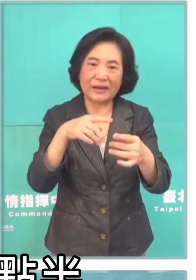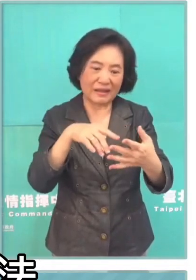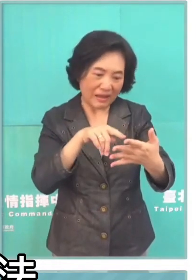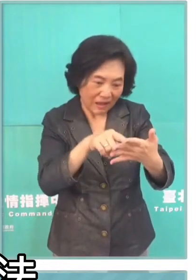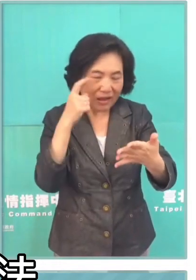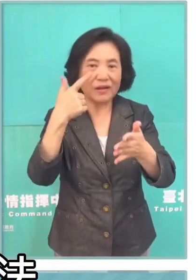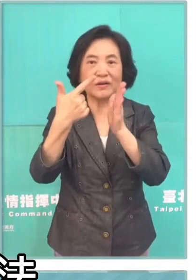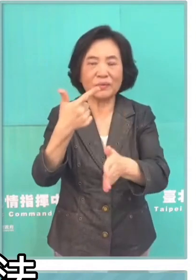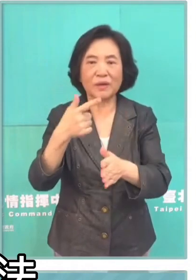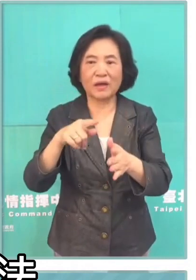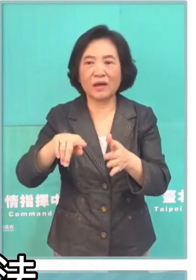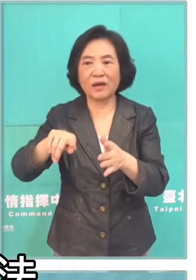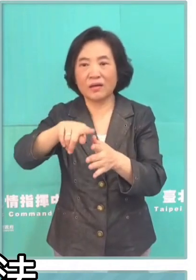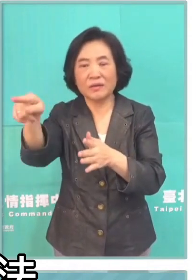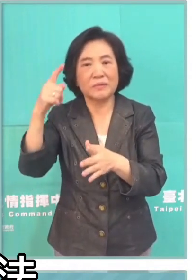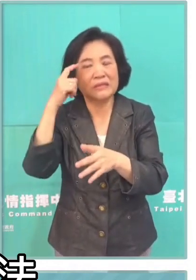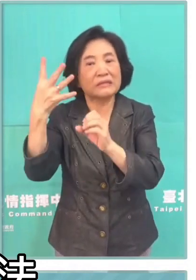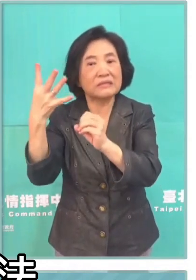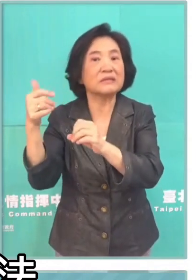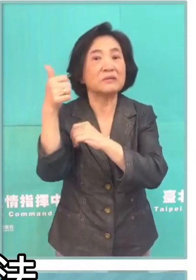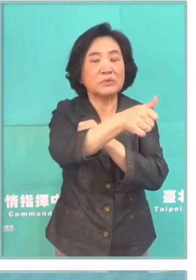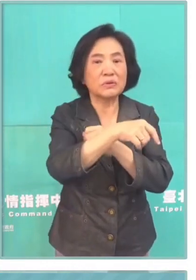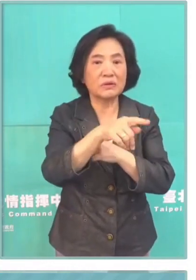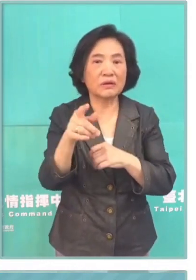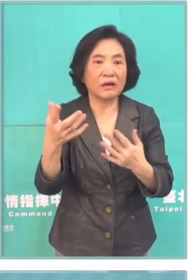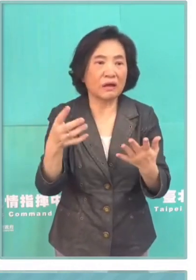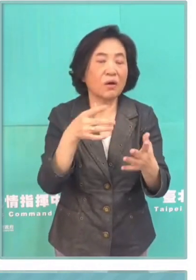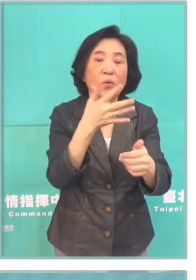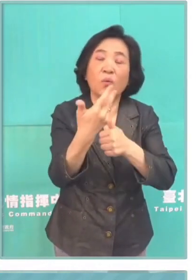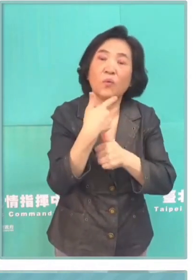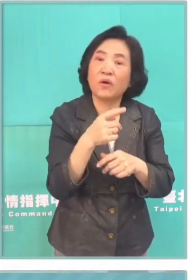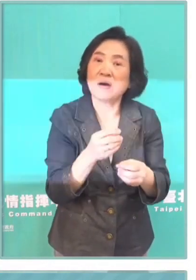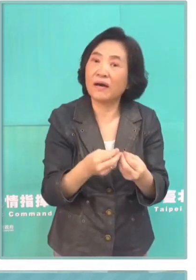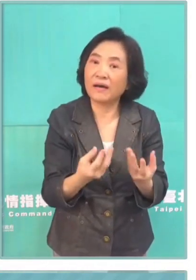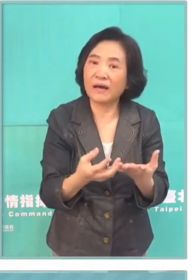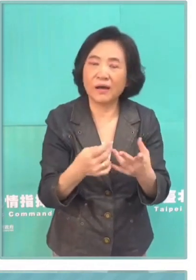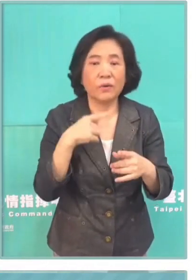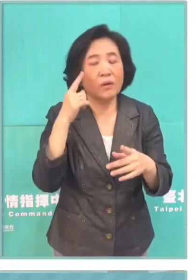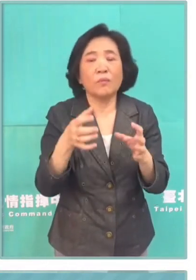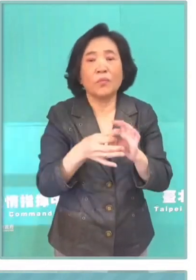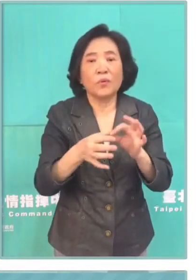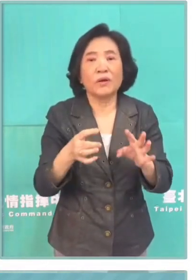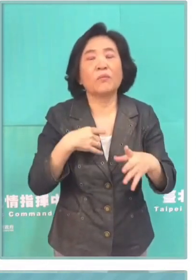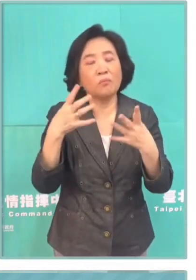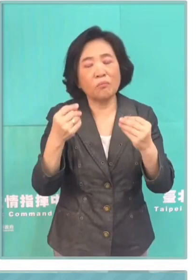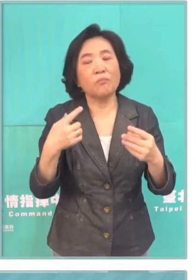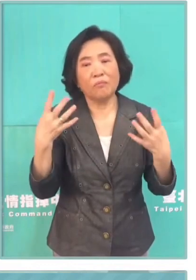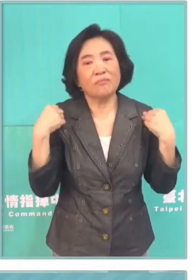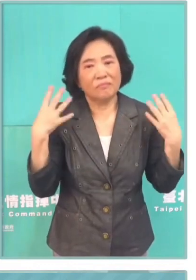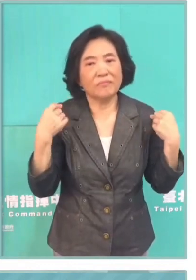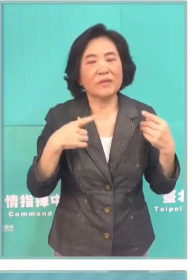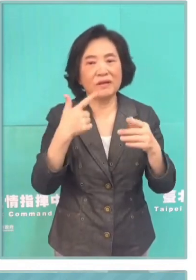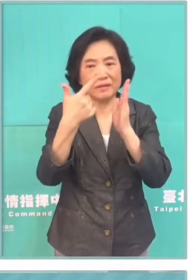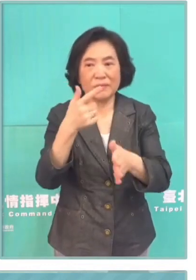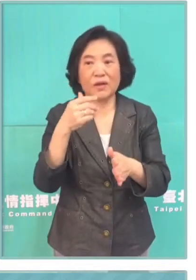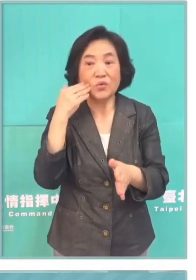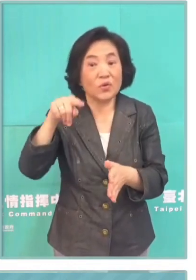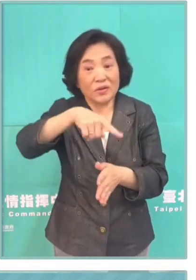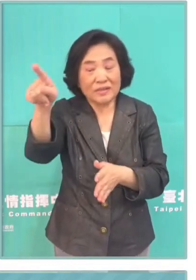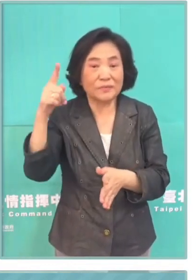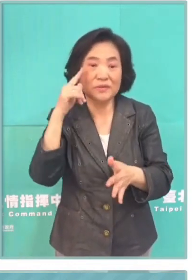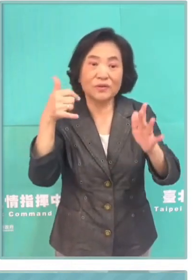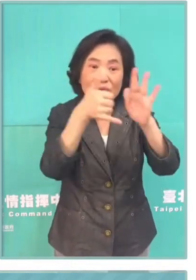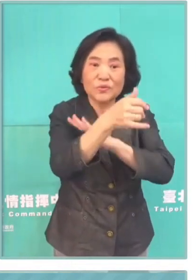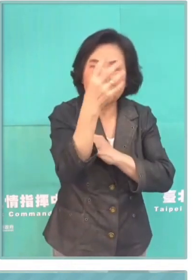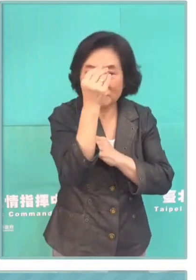六点半，人家四点要来，你有什么想法？我说不用不用，我们就照我们的 schedule， 照我们的行程嘛，人家要来